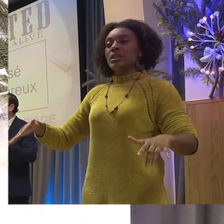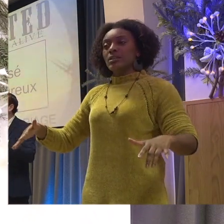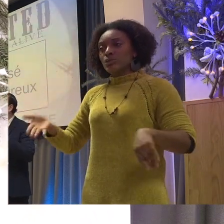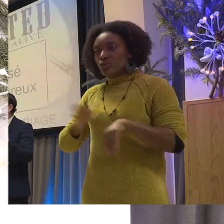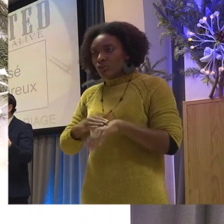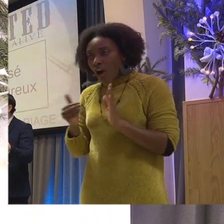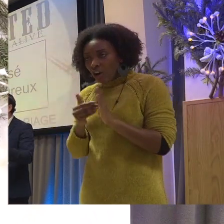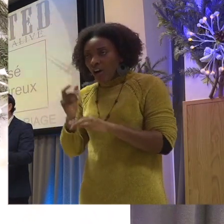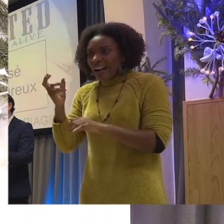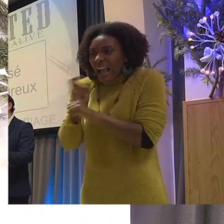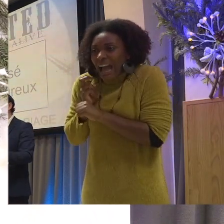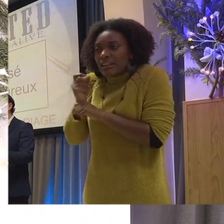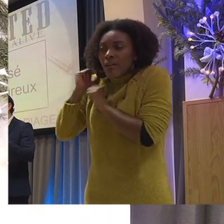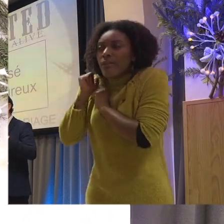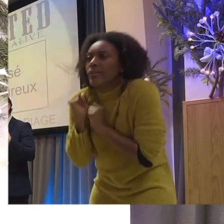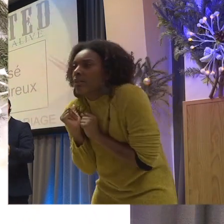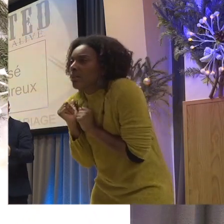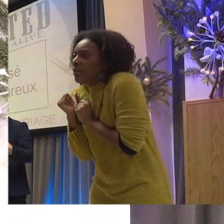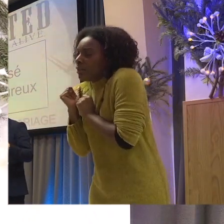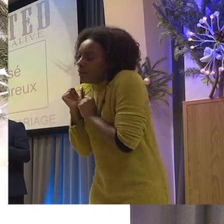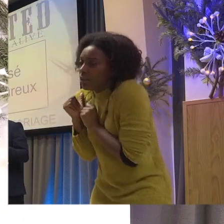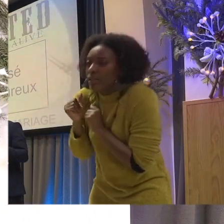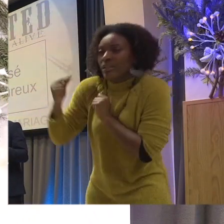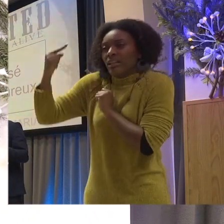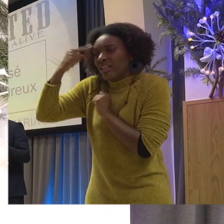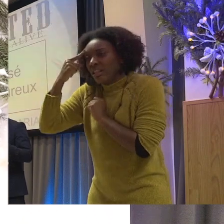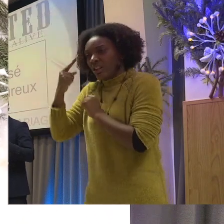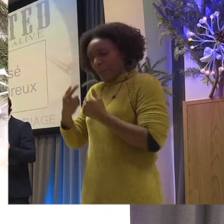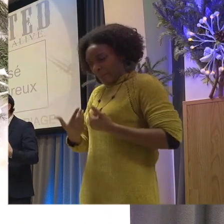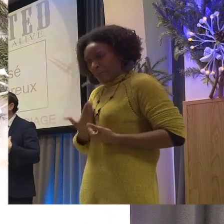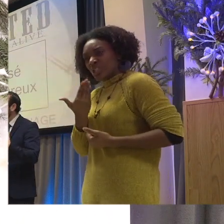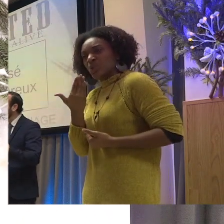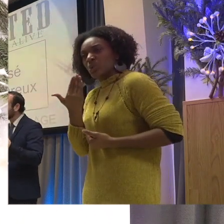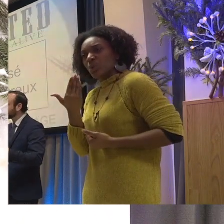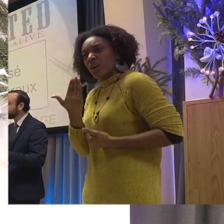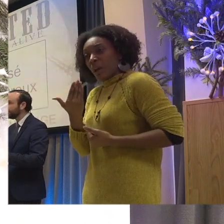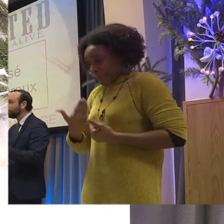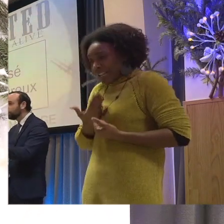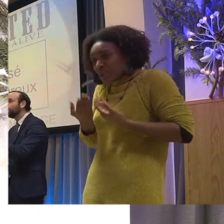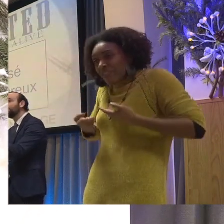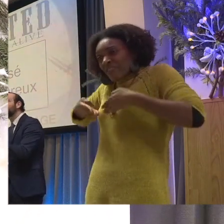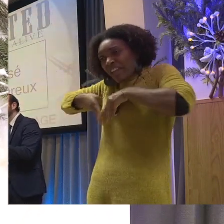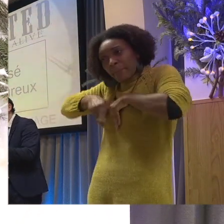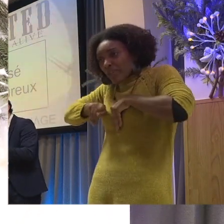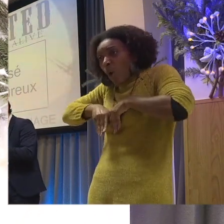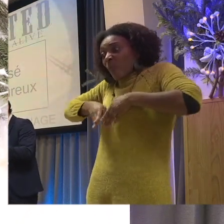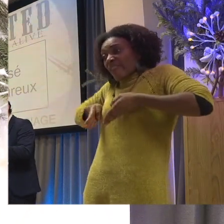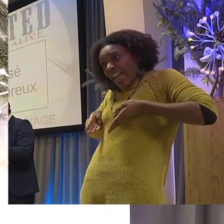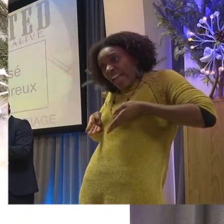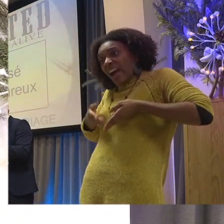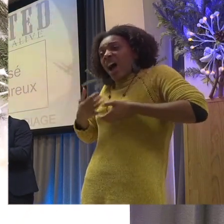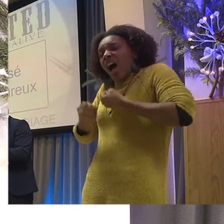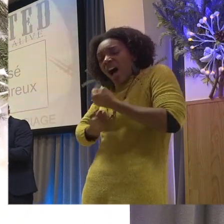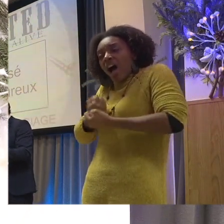pourtant, parfois, on traîne des fardeaux. On traîne des souffrances, des plaies qui seraient encore ouvertes et béantes dans notre vie. Dieu ne veut pas de cela. Dieu